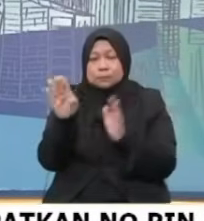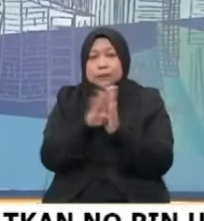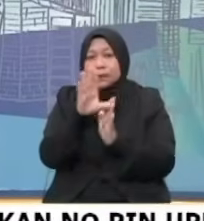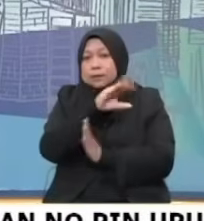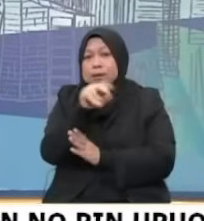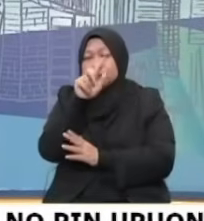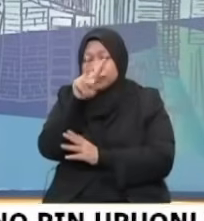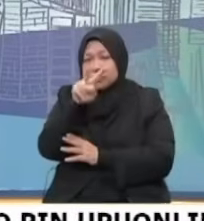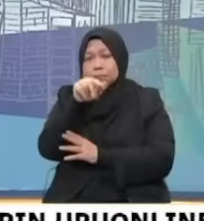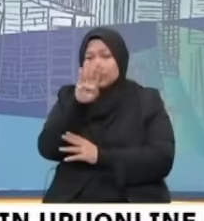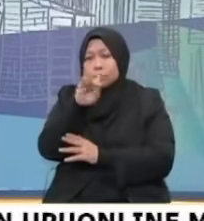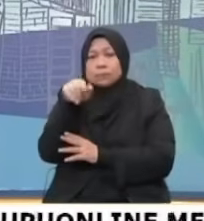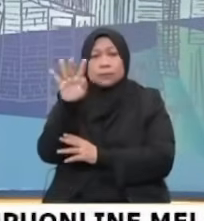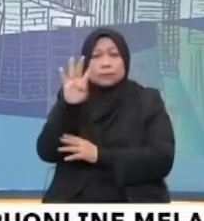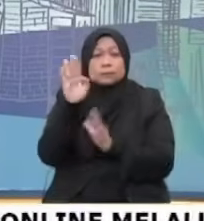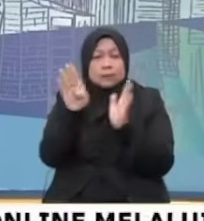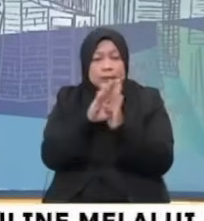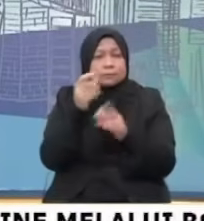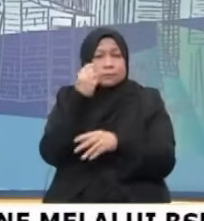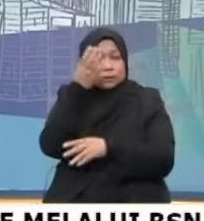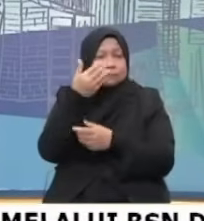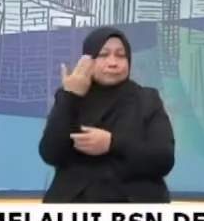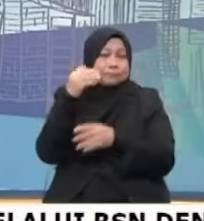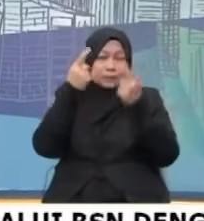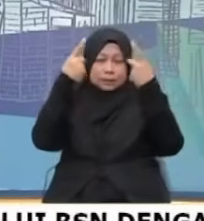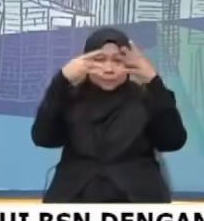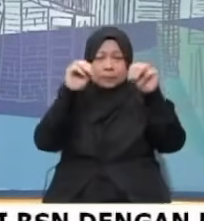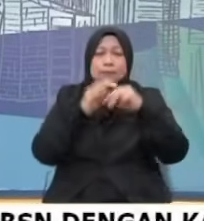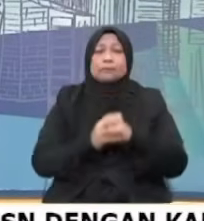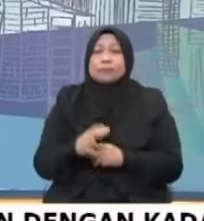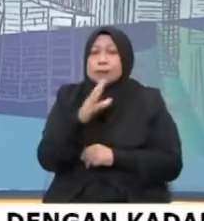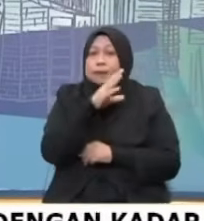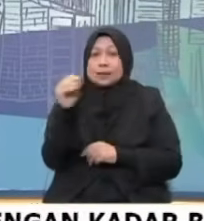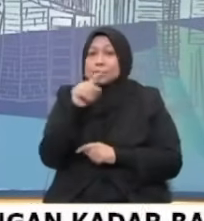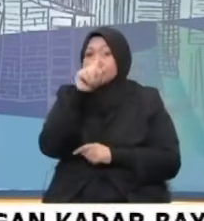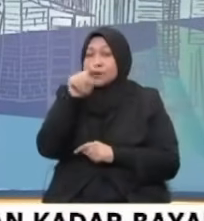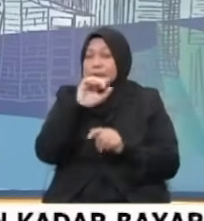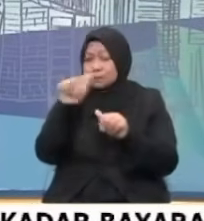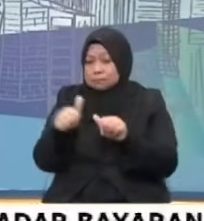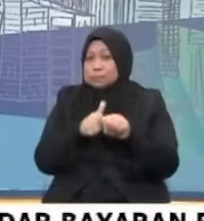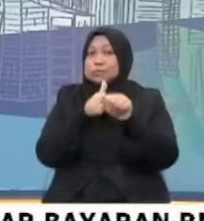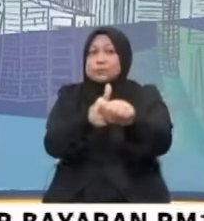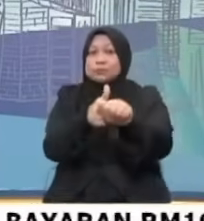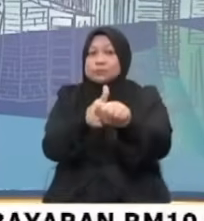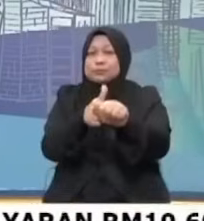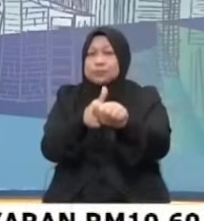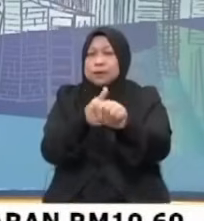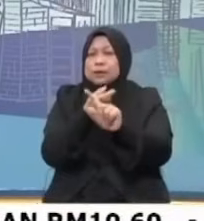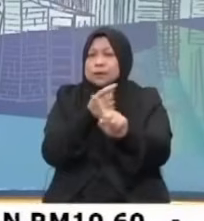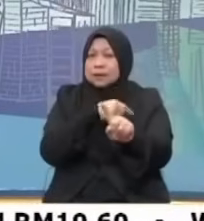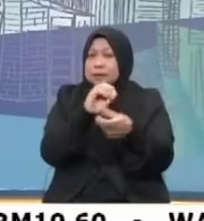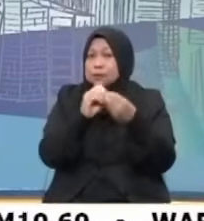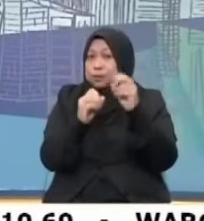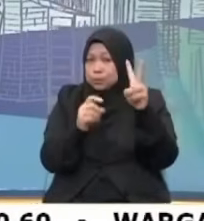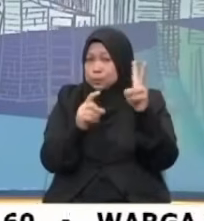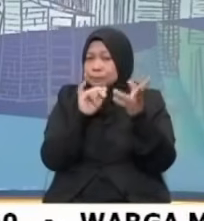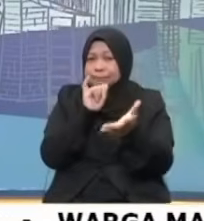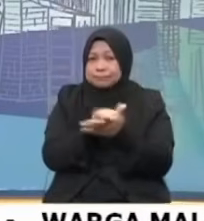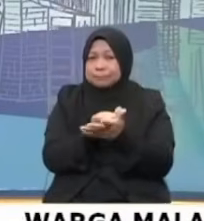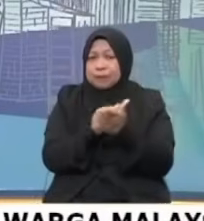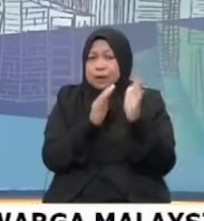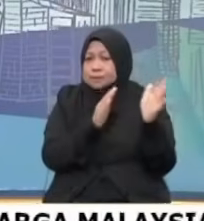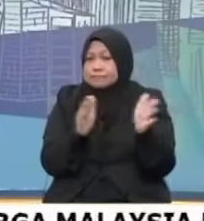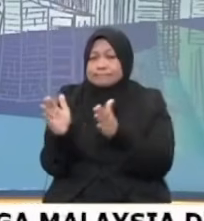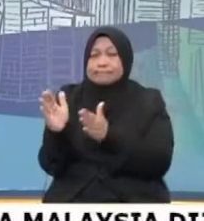45.4 bilion seperti yang diumumkan oleh Perdana Menteri dan soalan menyusul ataupun soalan susulan daripada soalan yang kedua ini iaitu